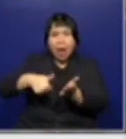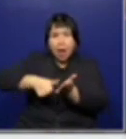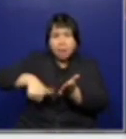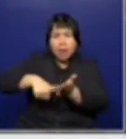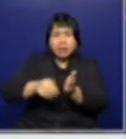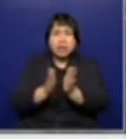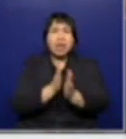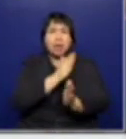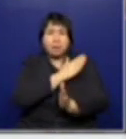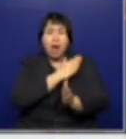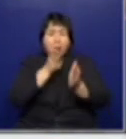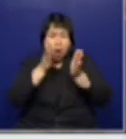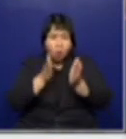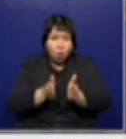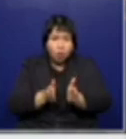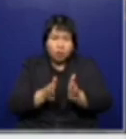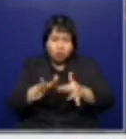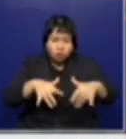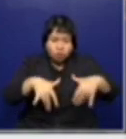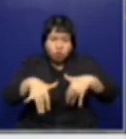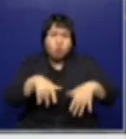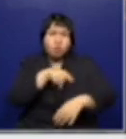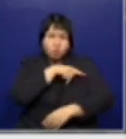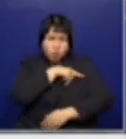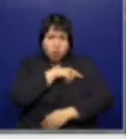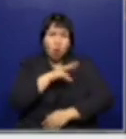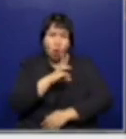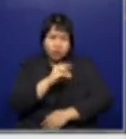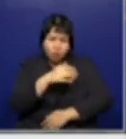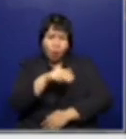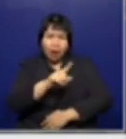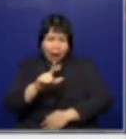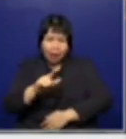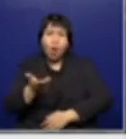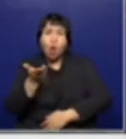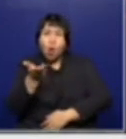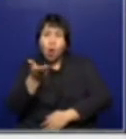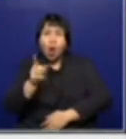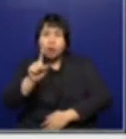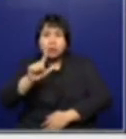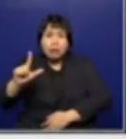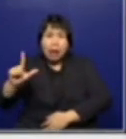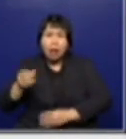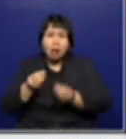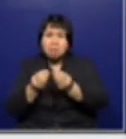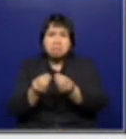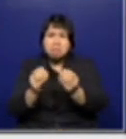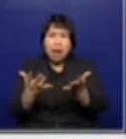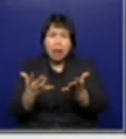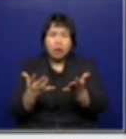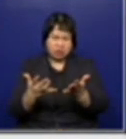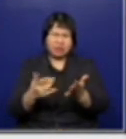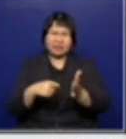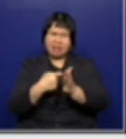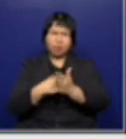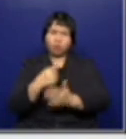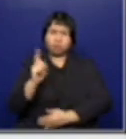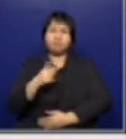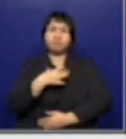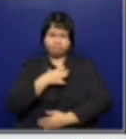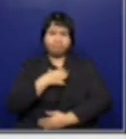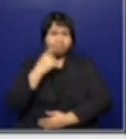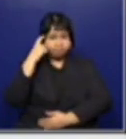ธ60กว่าล้านคนเนี่ยขอท่านล้านเดียวท่านไม่ให้จะด้วยเหตุผลใดผมอยากฟังคำตอบท่